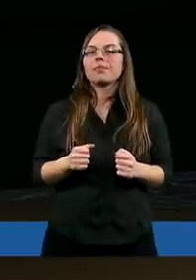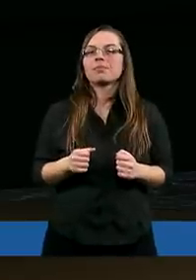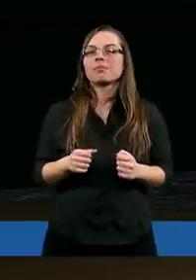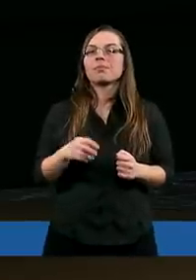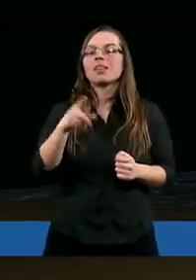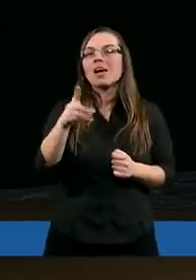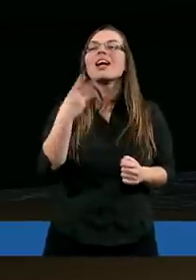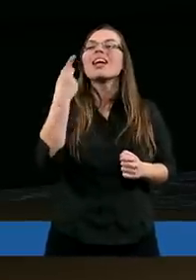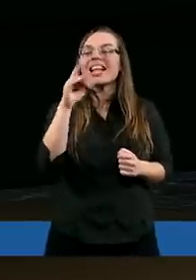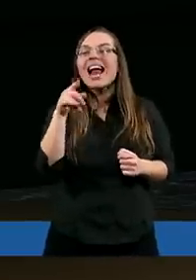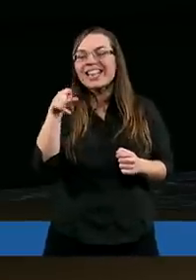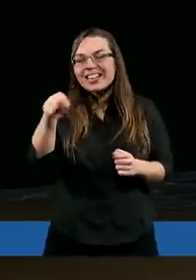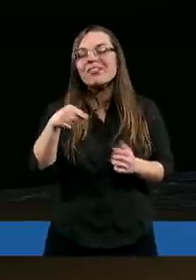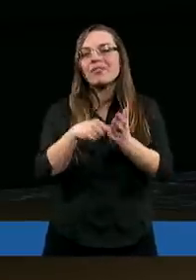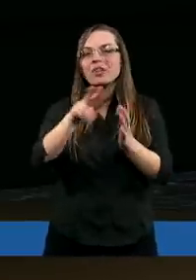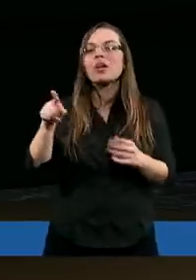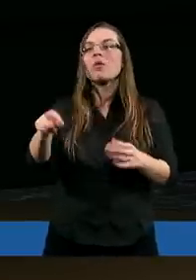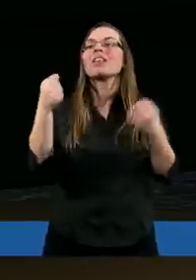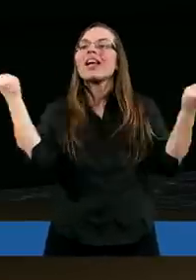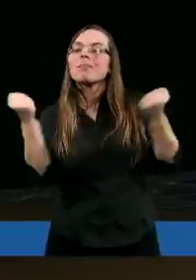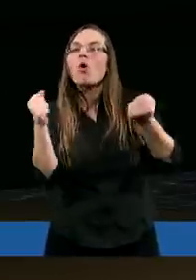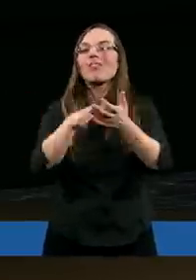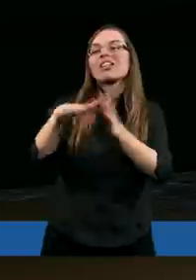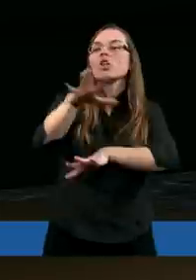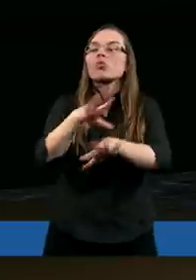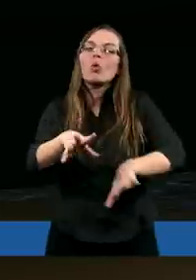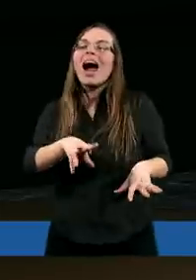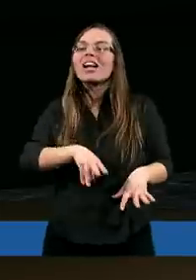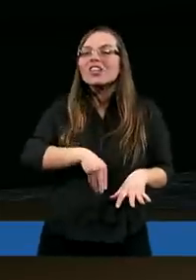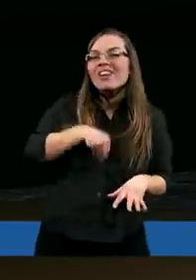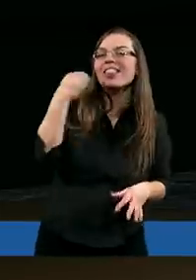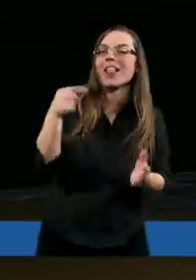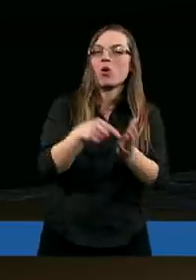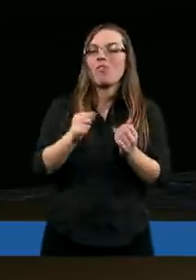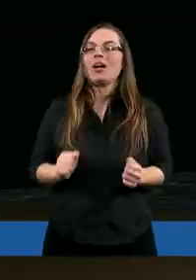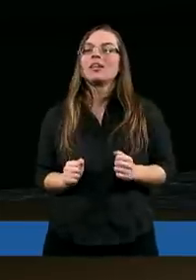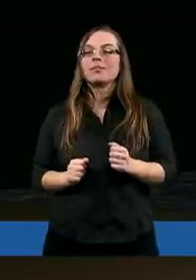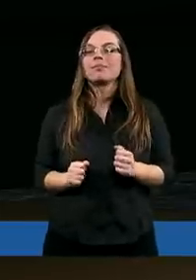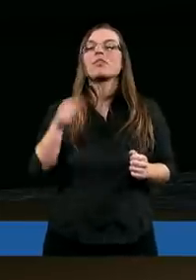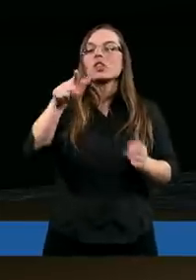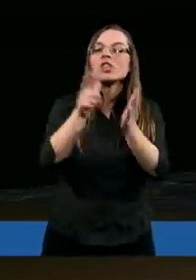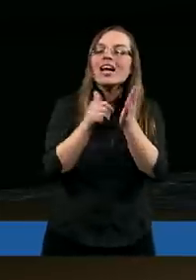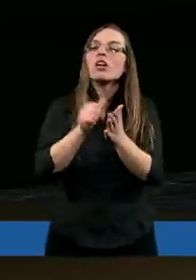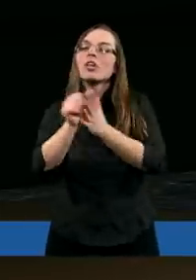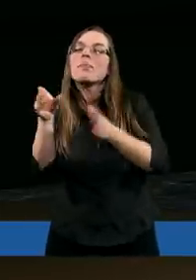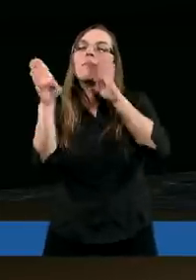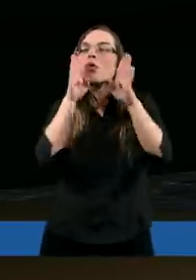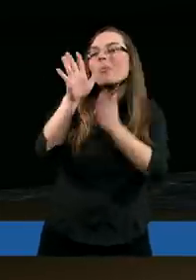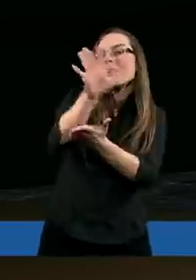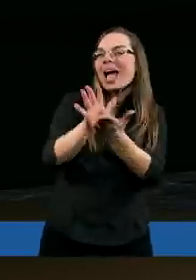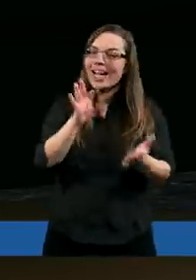W genetywie. I to jest moc Ducha Świętego. Zresztą jest taki podobny